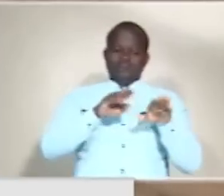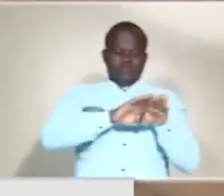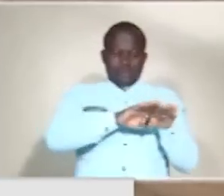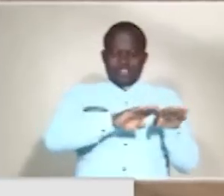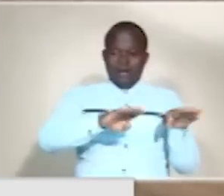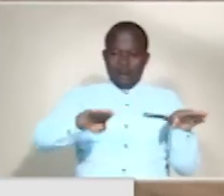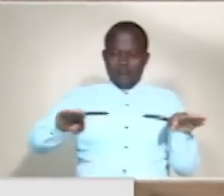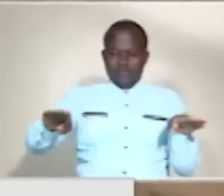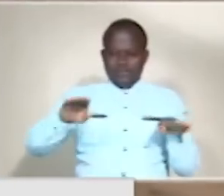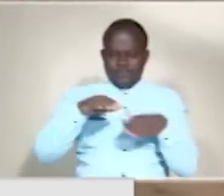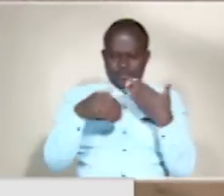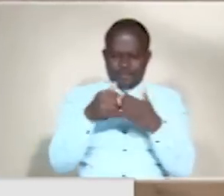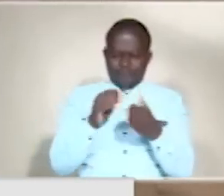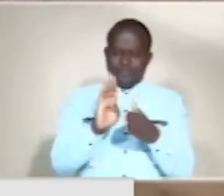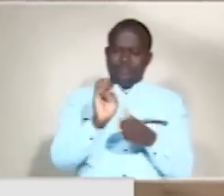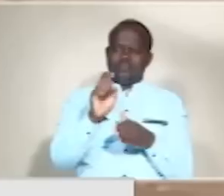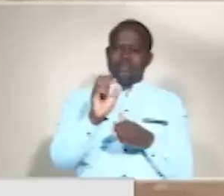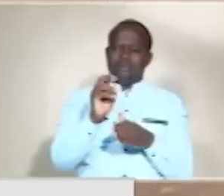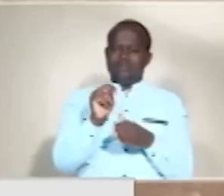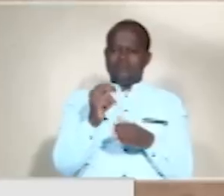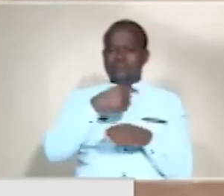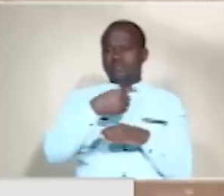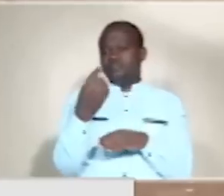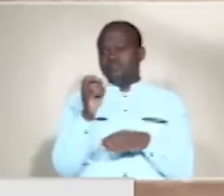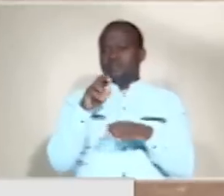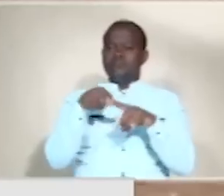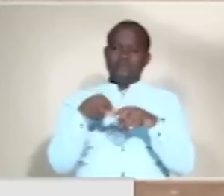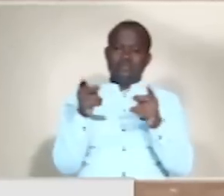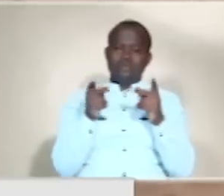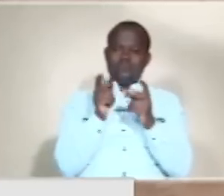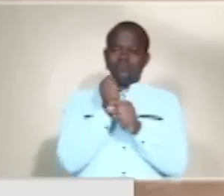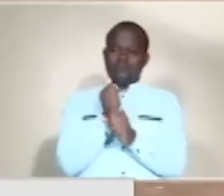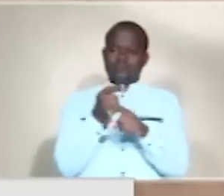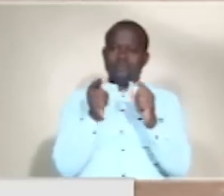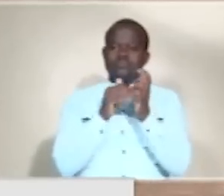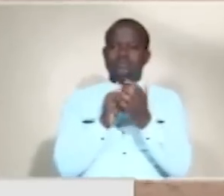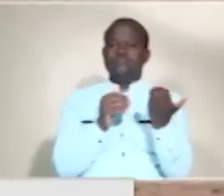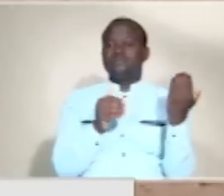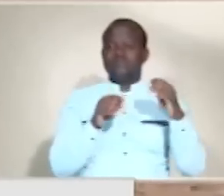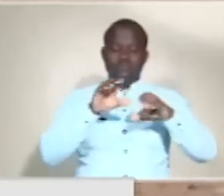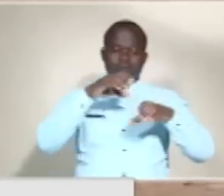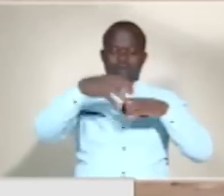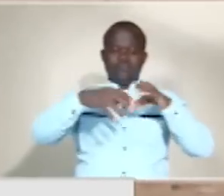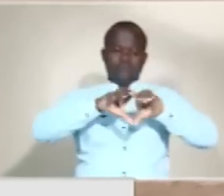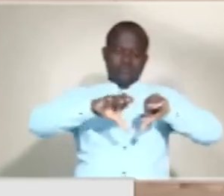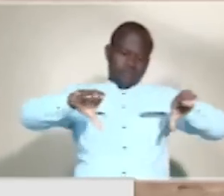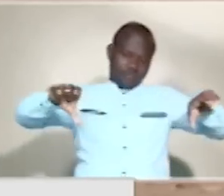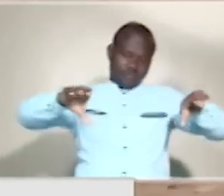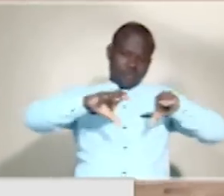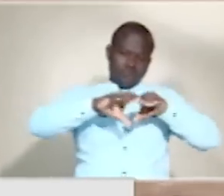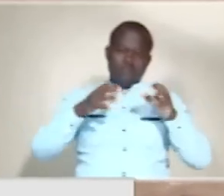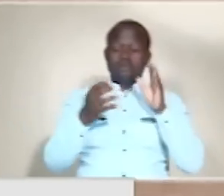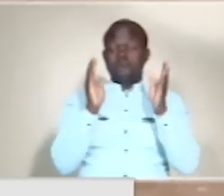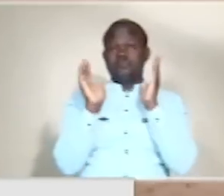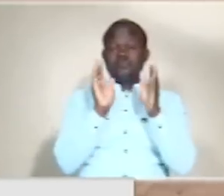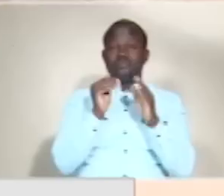yumira nk'iminsi ibiri umunsi umwe bitewe n'ahakozwe nanone n'ingano y'itiyo tugereranije nko muri iki